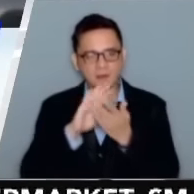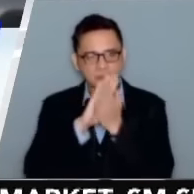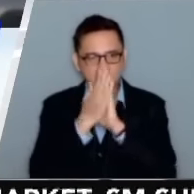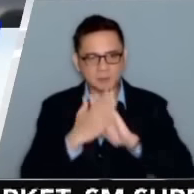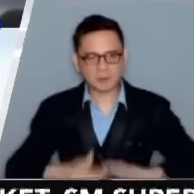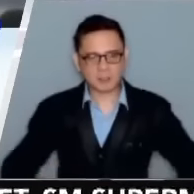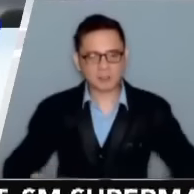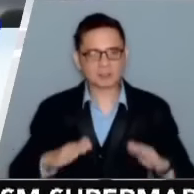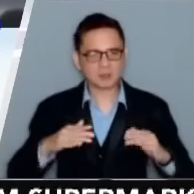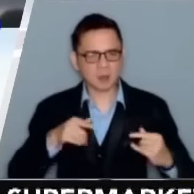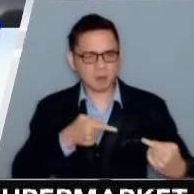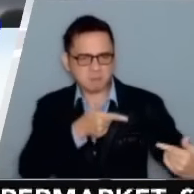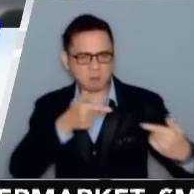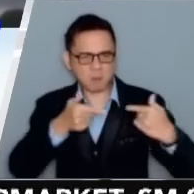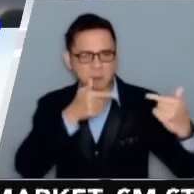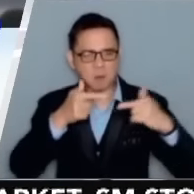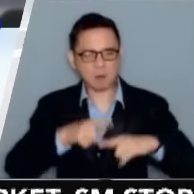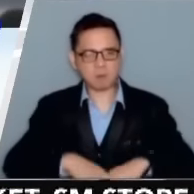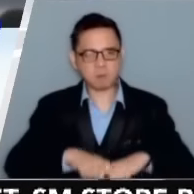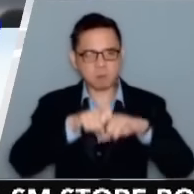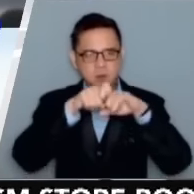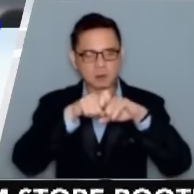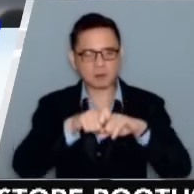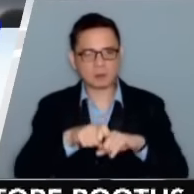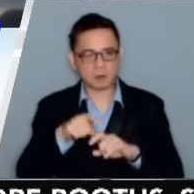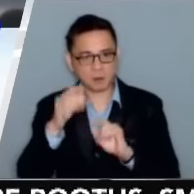hostage ngayong patay na si Sinwar.